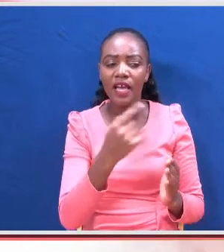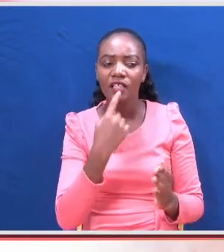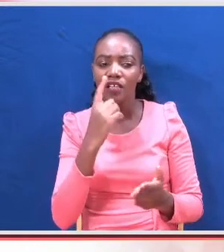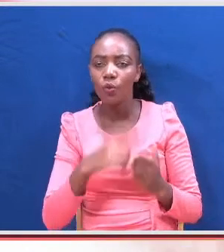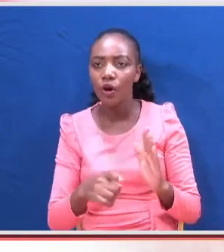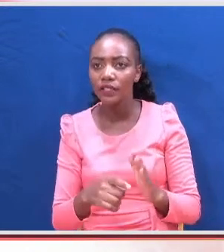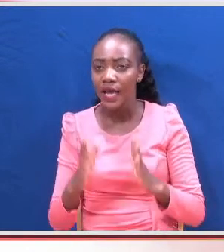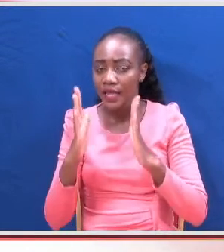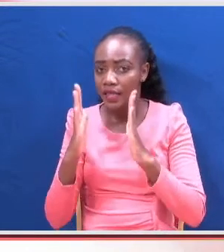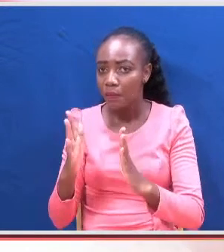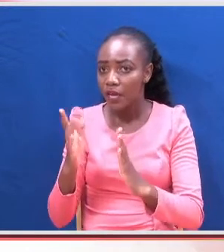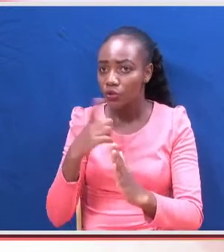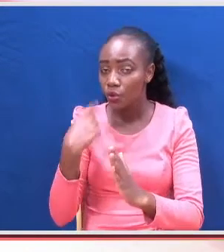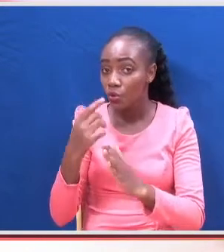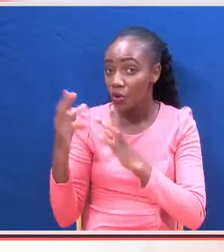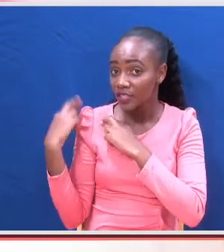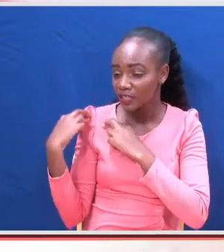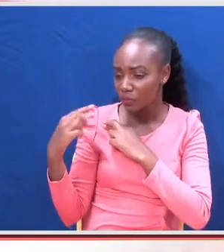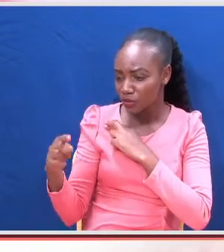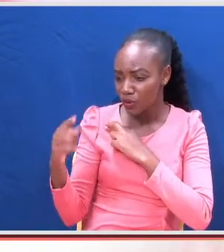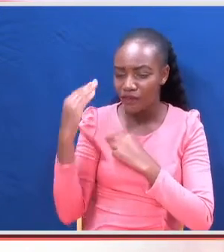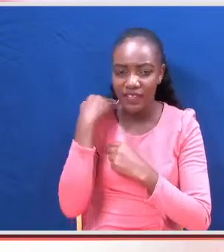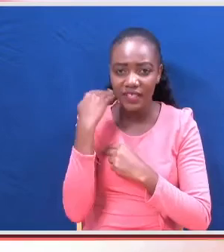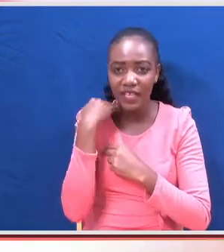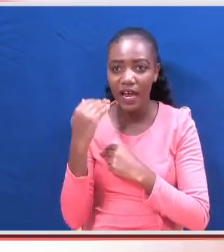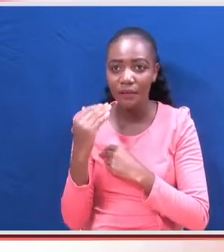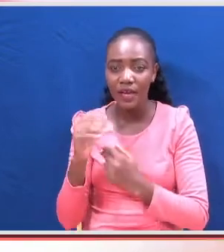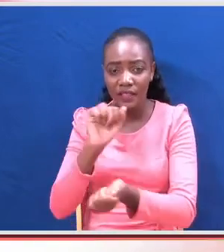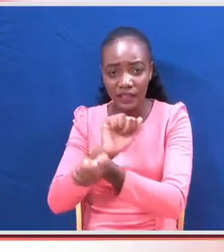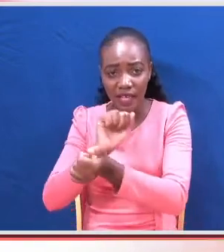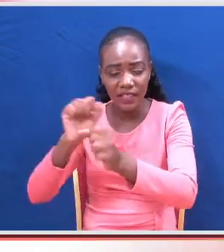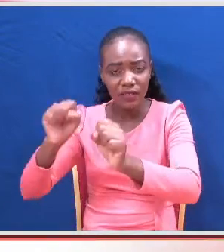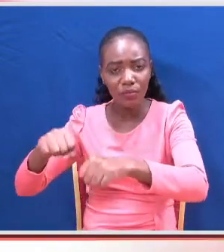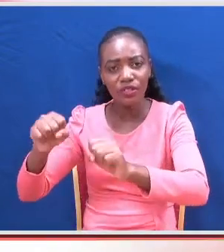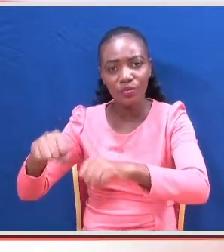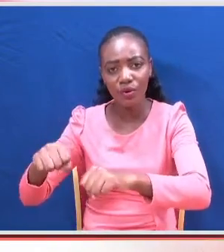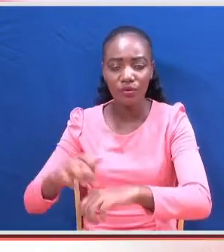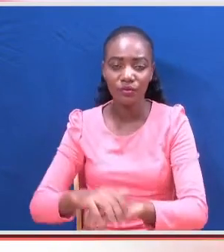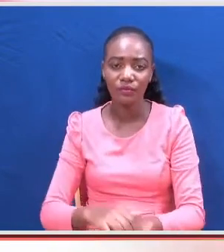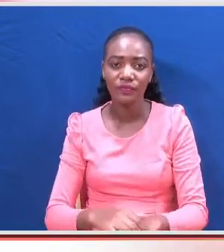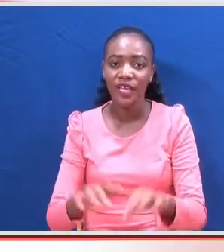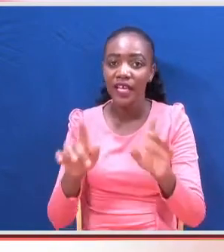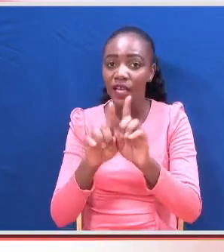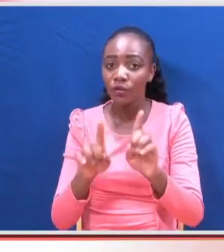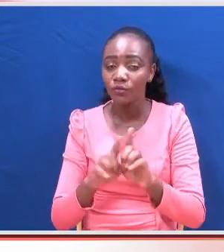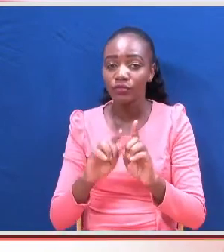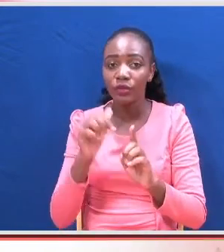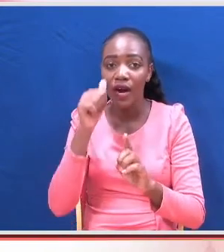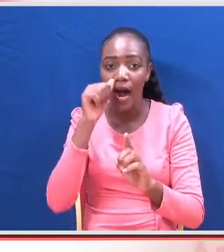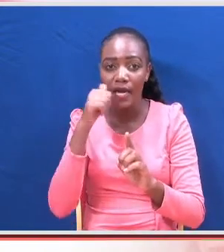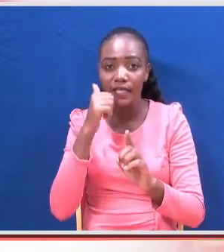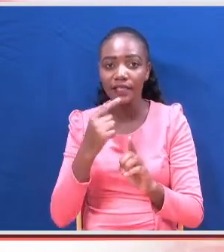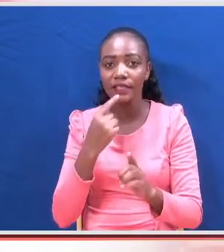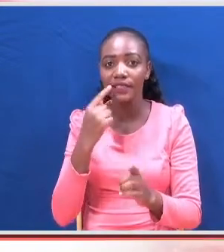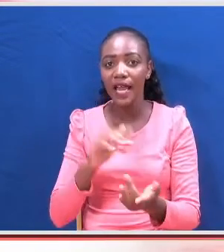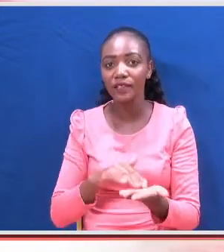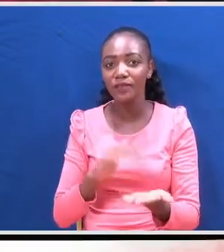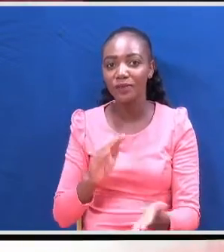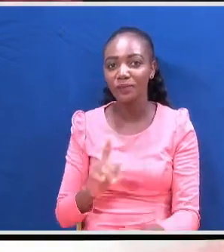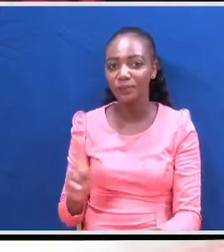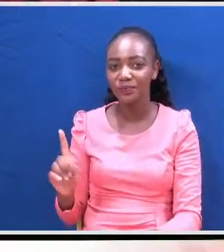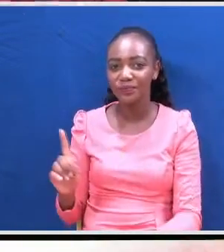kuwa atakayepatikana kuhusika kwa mauaji hayo atachukuliwa hatua kali za kisheria. Andrin Kilemi na uketo wa taarifa